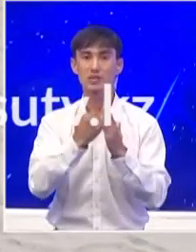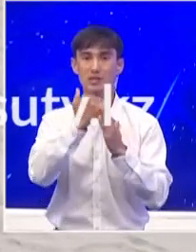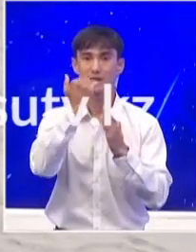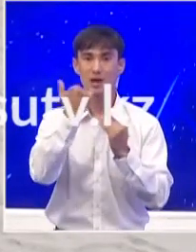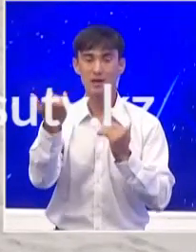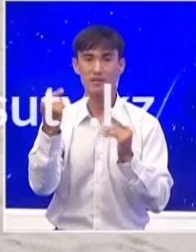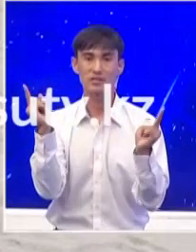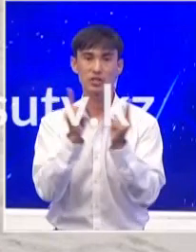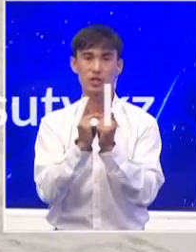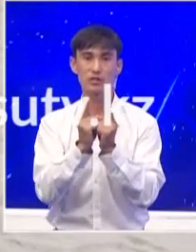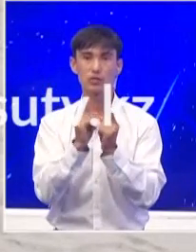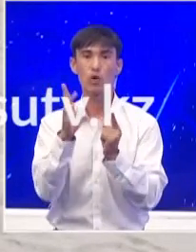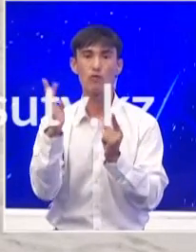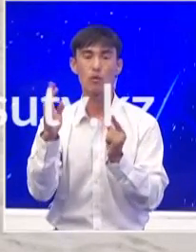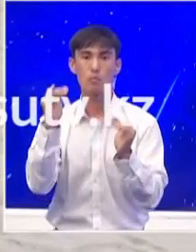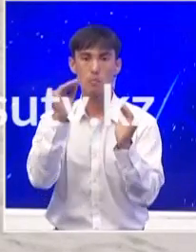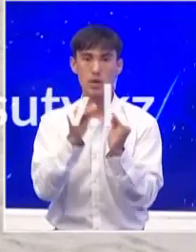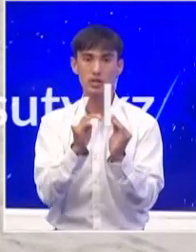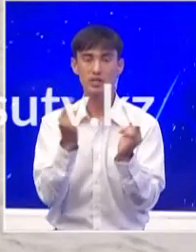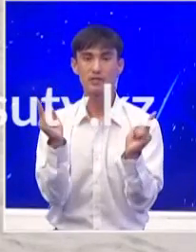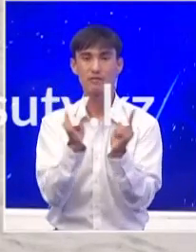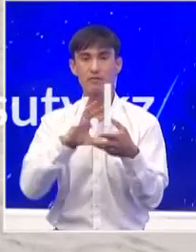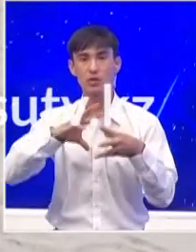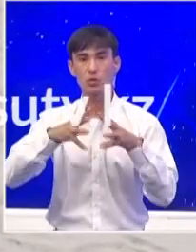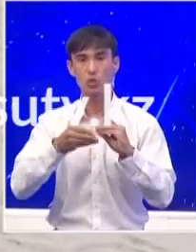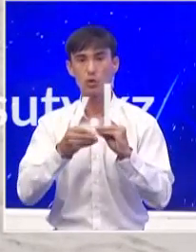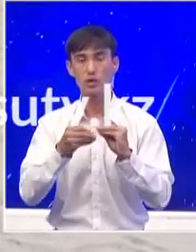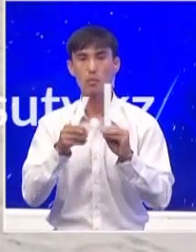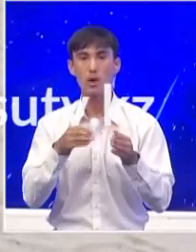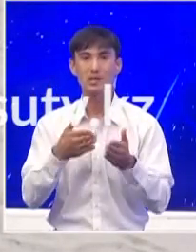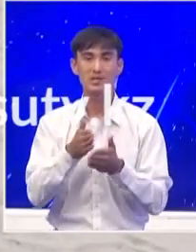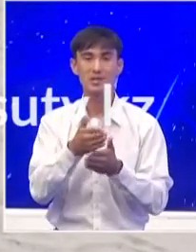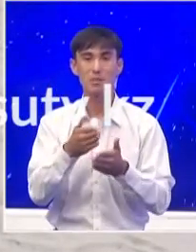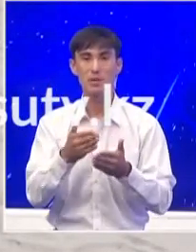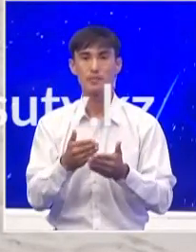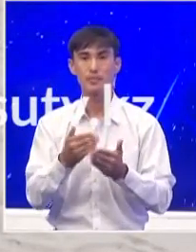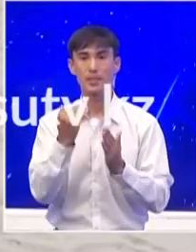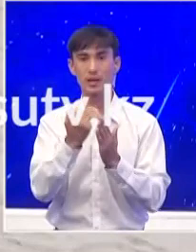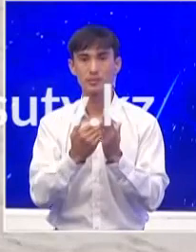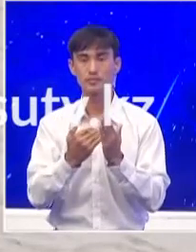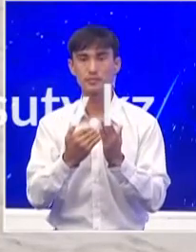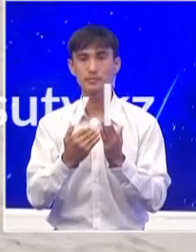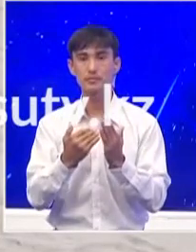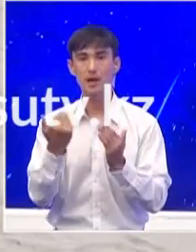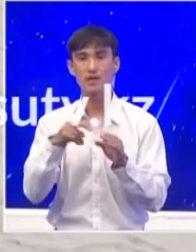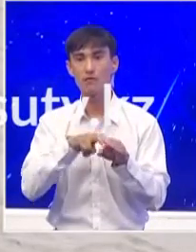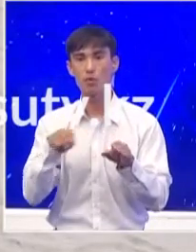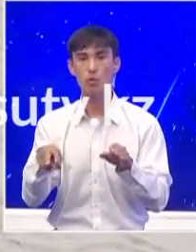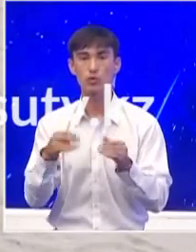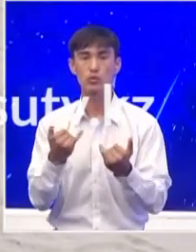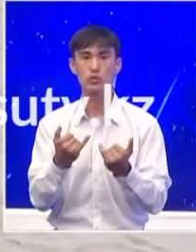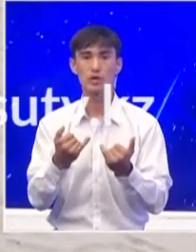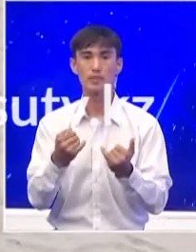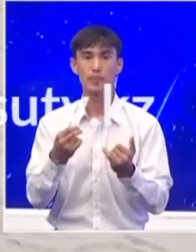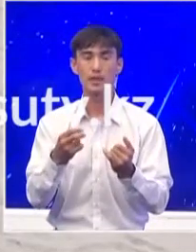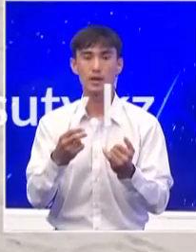встречается у кого меньше рейтинг и в итоге по схеме по схеме по системе они выходят уже вы